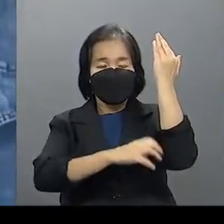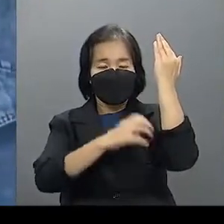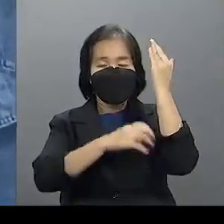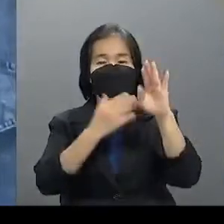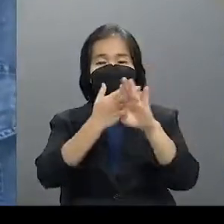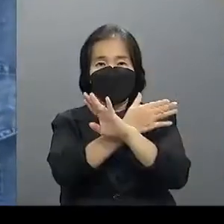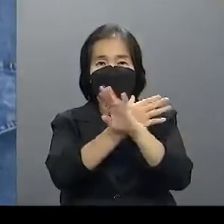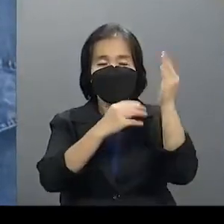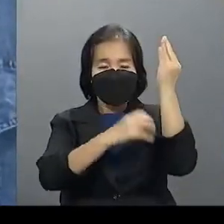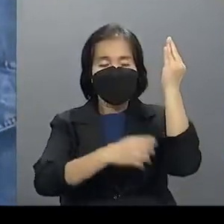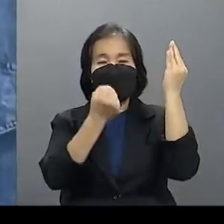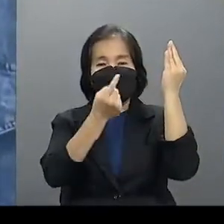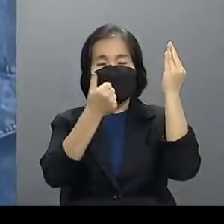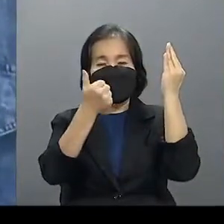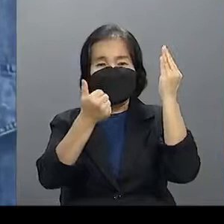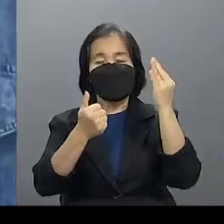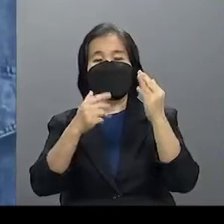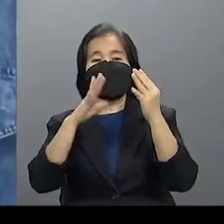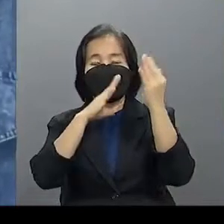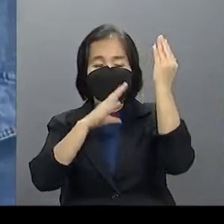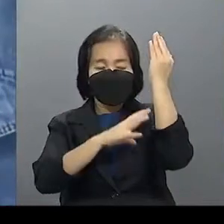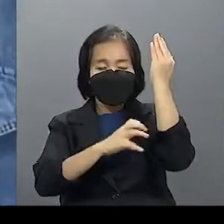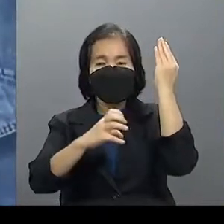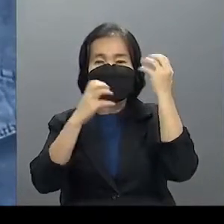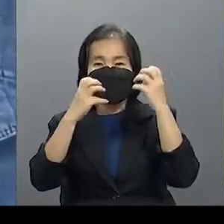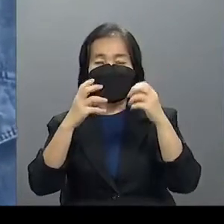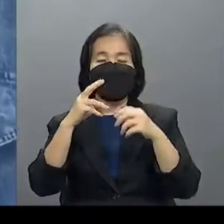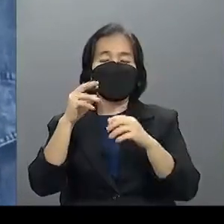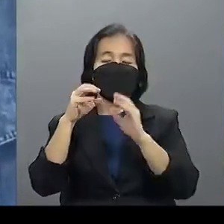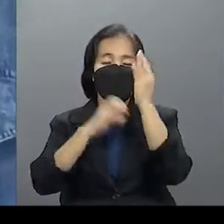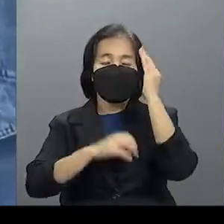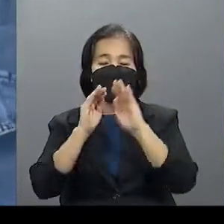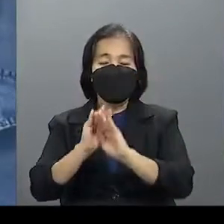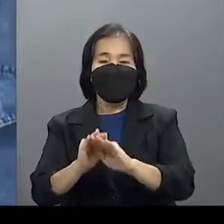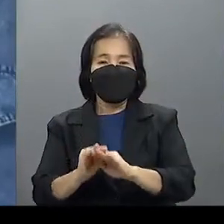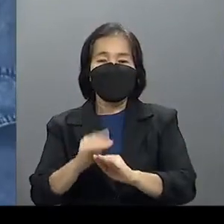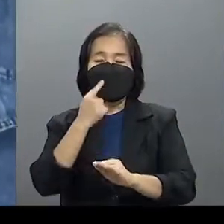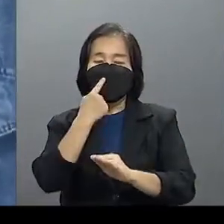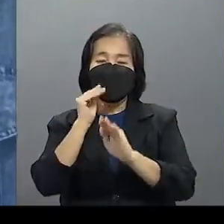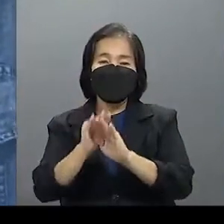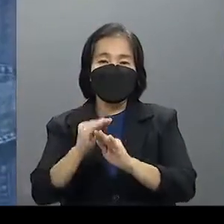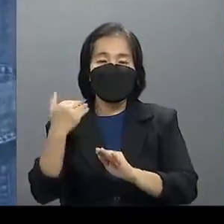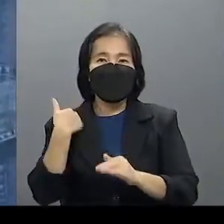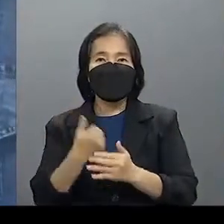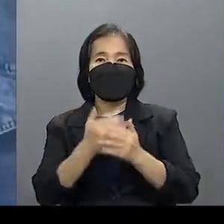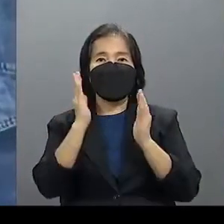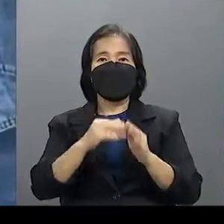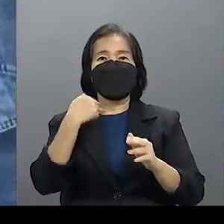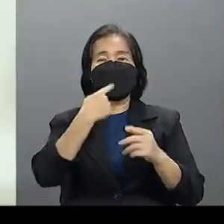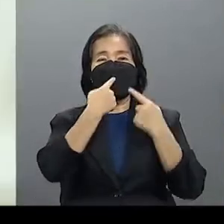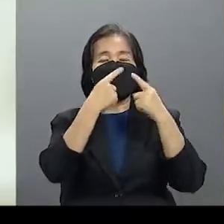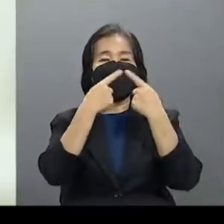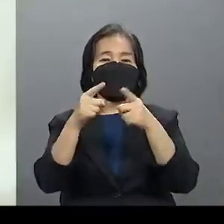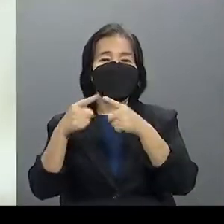ดแล้วแต่ทำเป็นหน่อไม่ดองบ้างเพราะว่าลูกค้าเขาต้องการเพราะมันจะมีหลายหลากรสชาติ